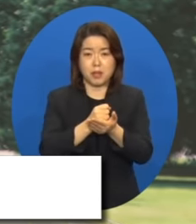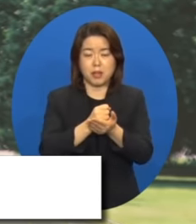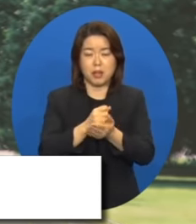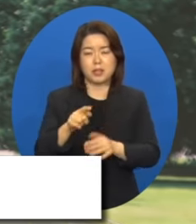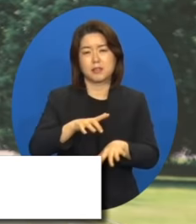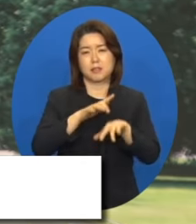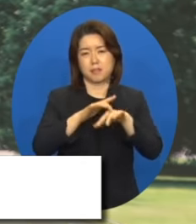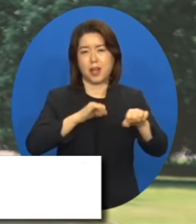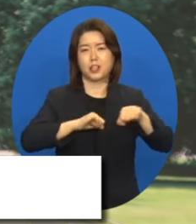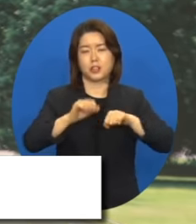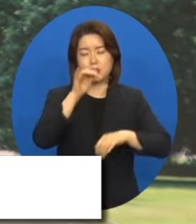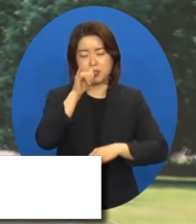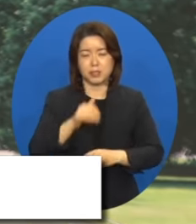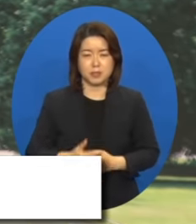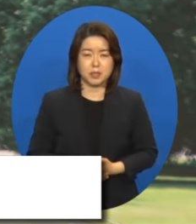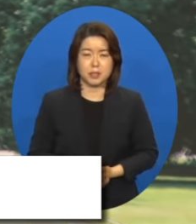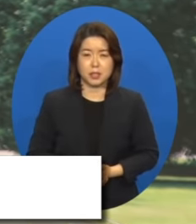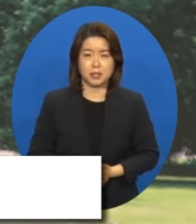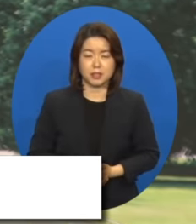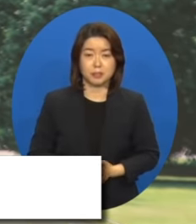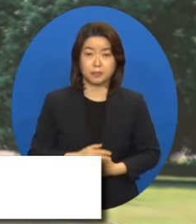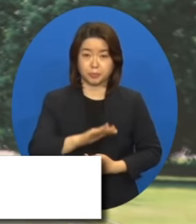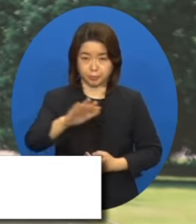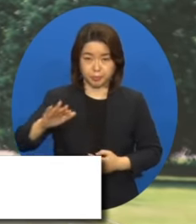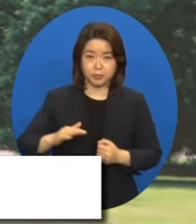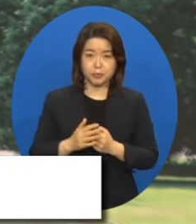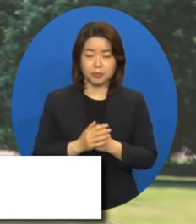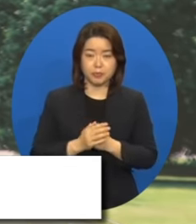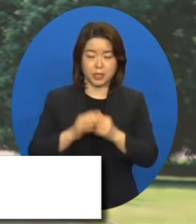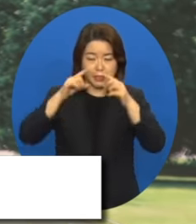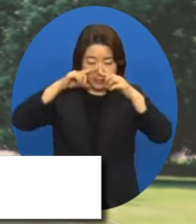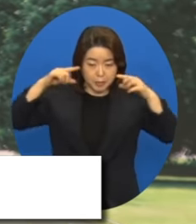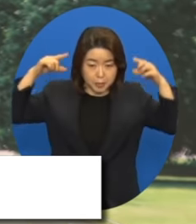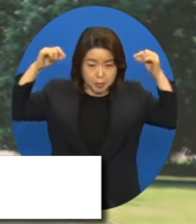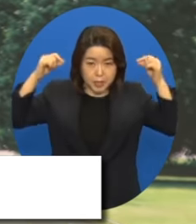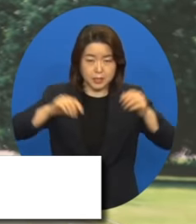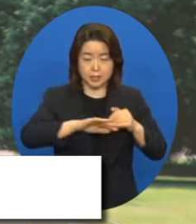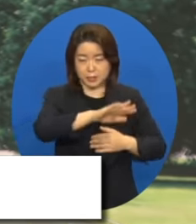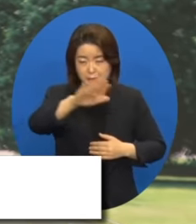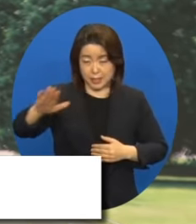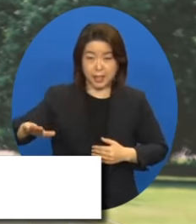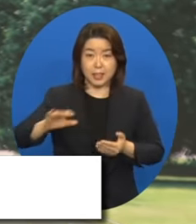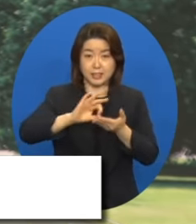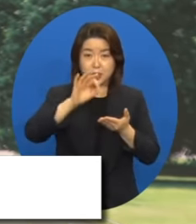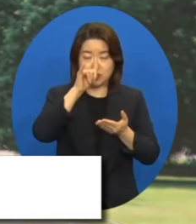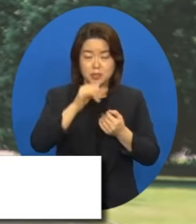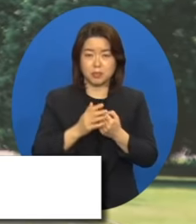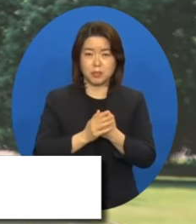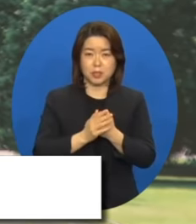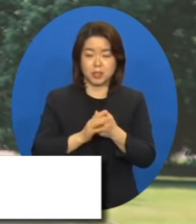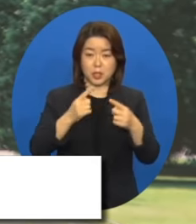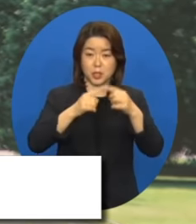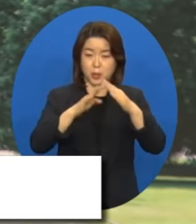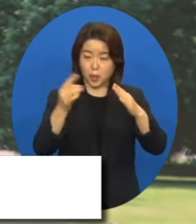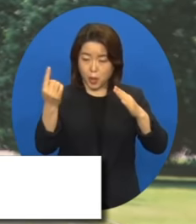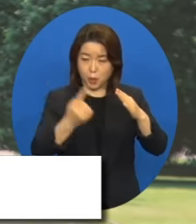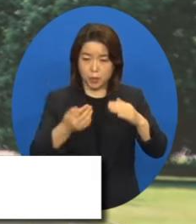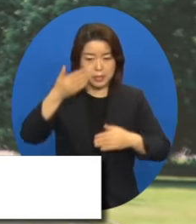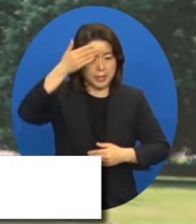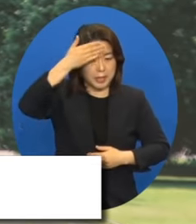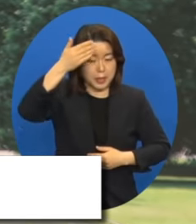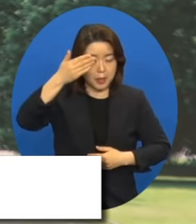역사. 우리가 지금 마스크를 다 쓰고 있잖아요. 교회 들어올 때 열 체크했죠.